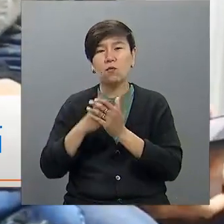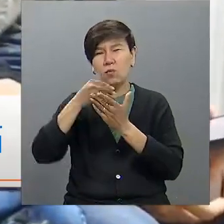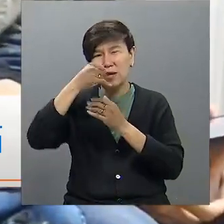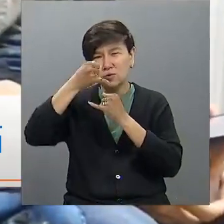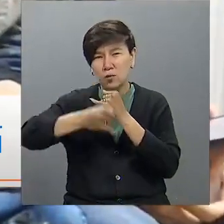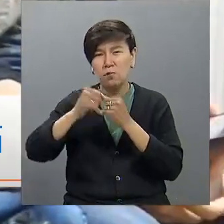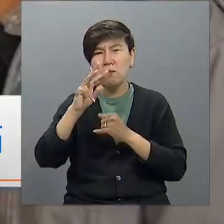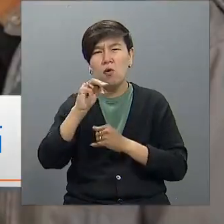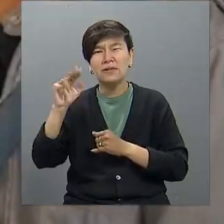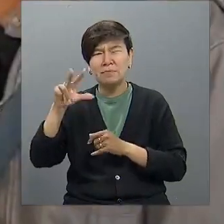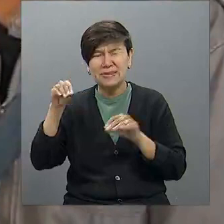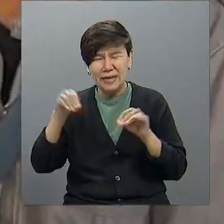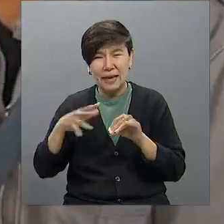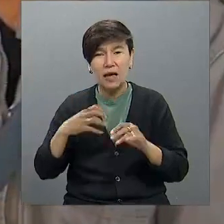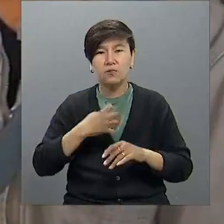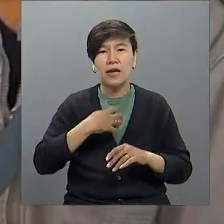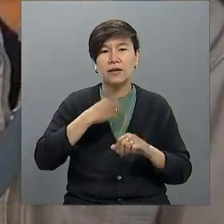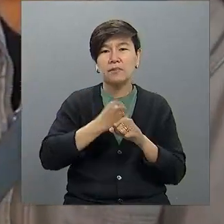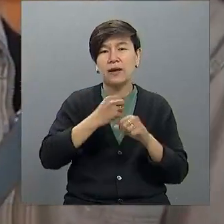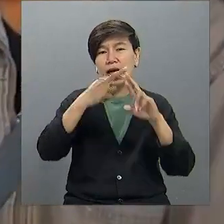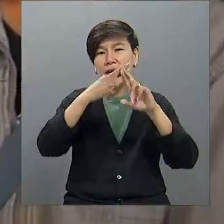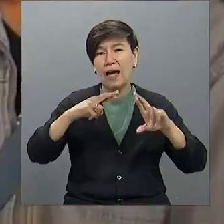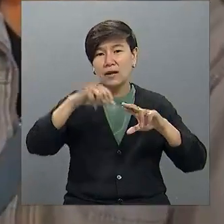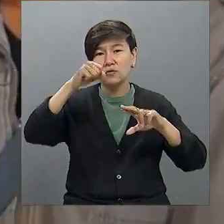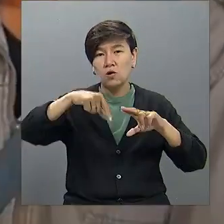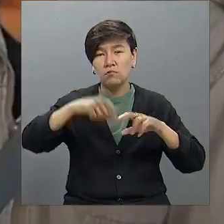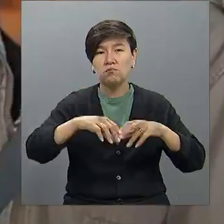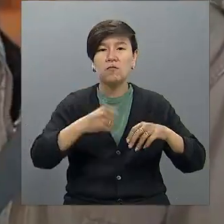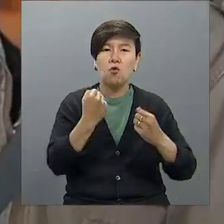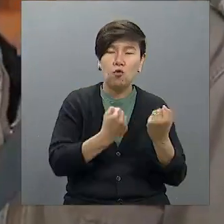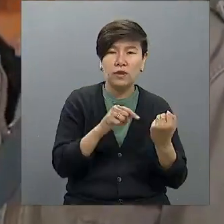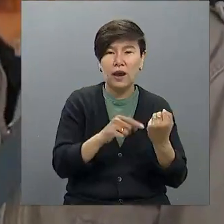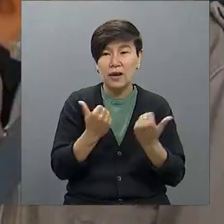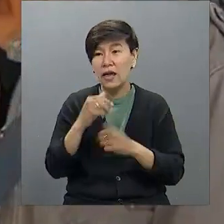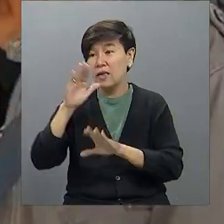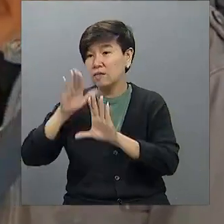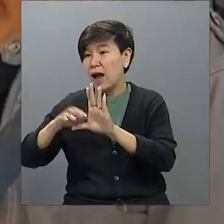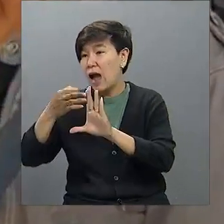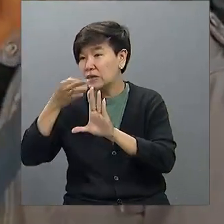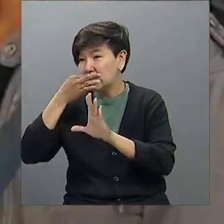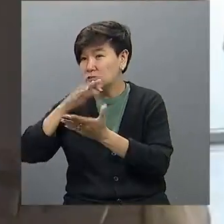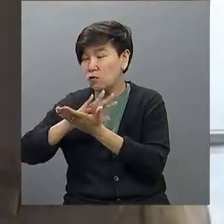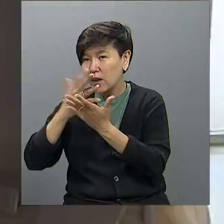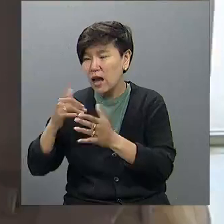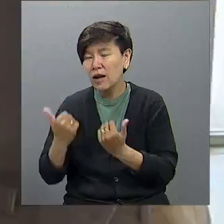ถยนต์ค่ะแล้วก็ได้สมัครเรียนต่อในสายอาชีพไว้แล้วแต่ก็มาประสบอุบัติเหตุเสียก่อน